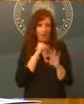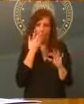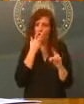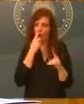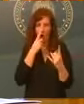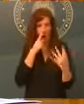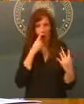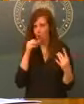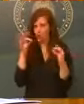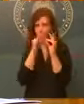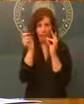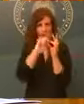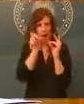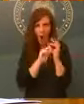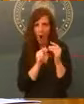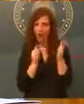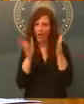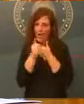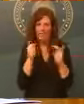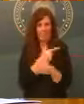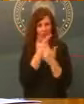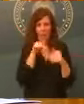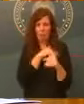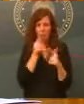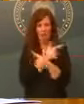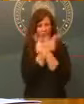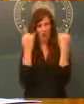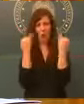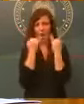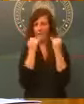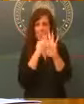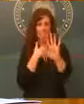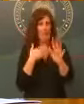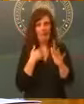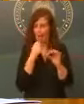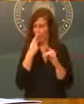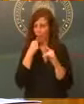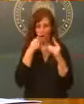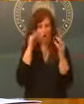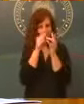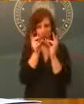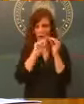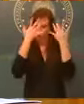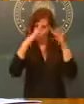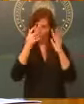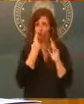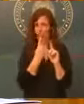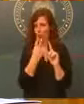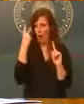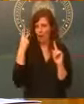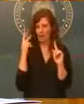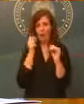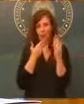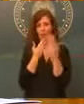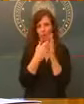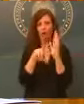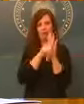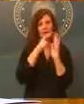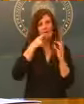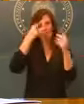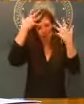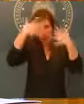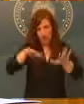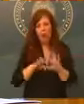o sovraffollate, chiamiamole come vogliamo, due anni fa. Una proposta di legge ben precisa. Perché le classi dove hai 30